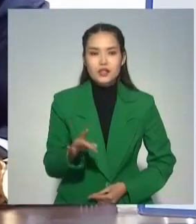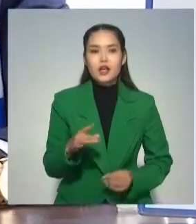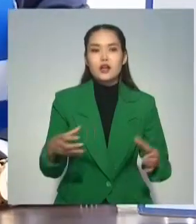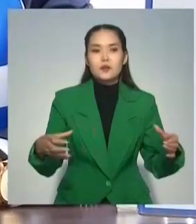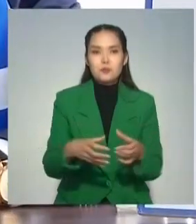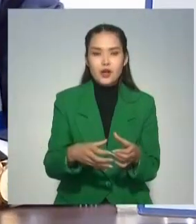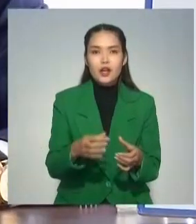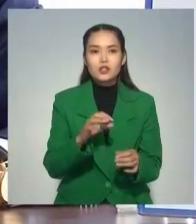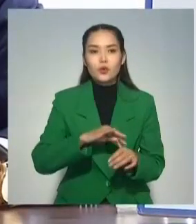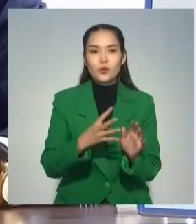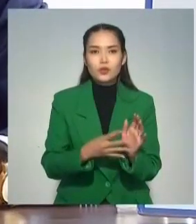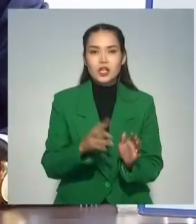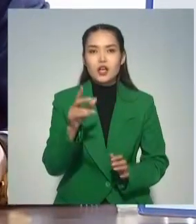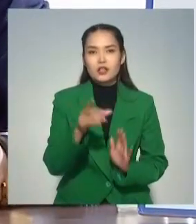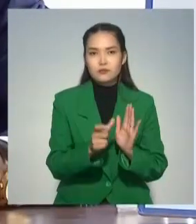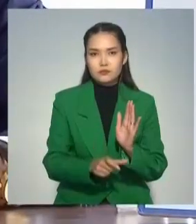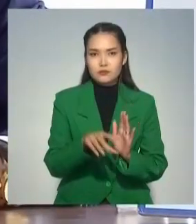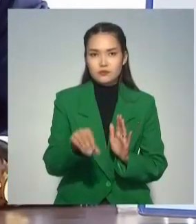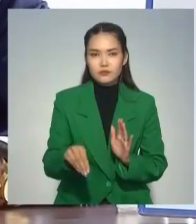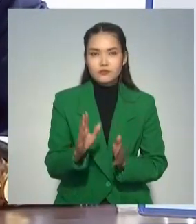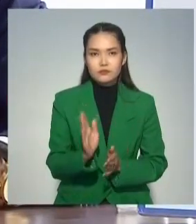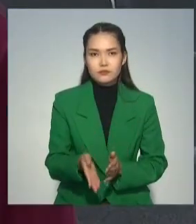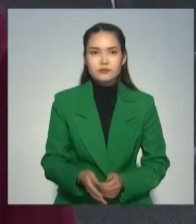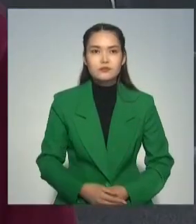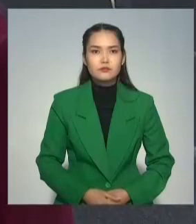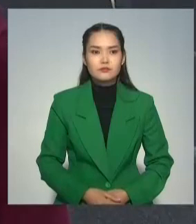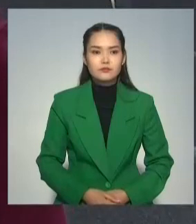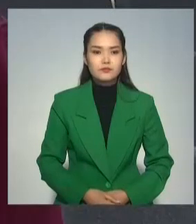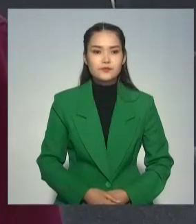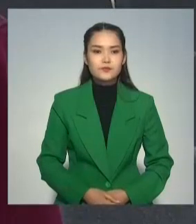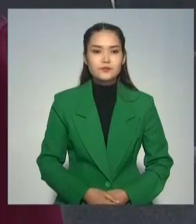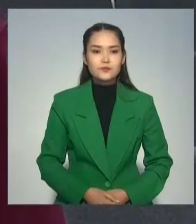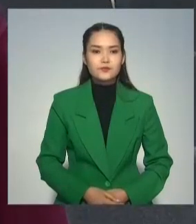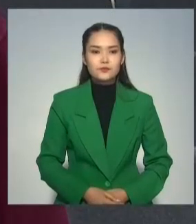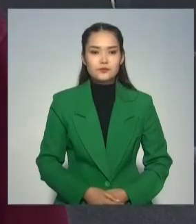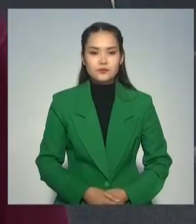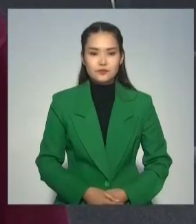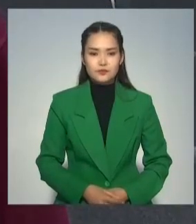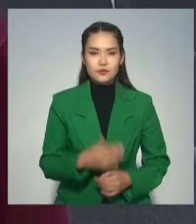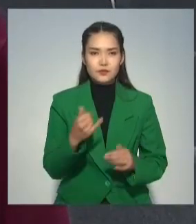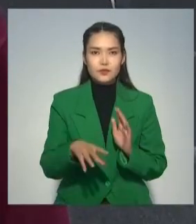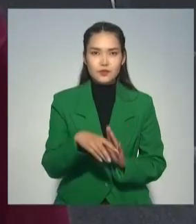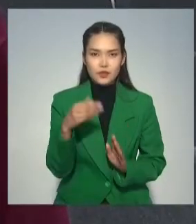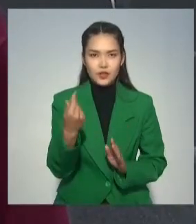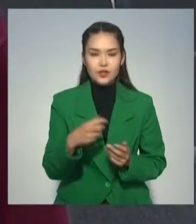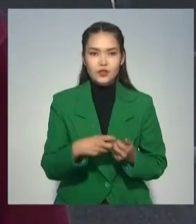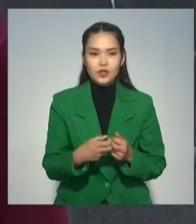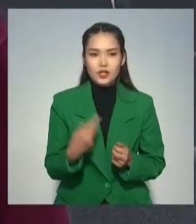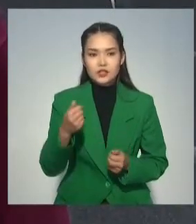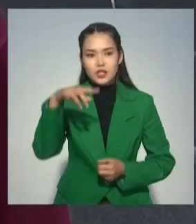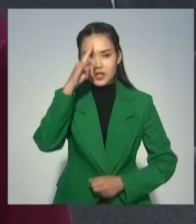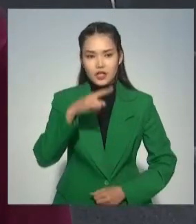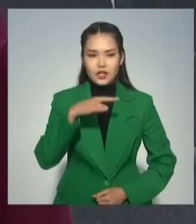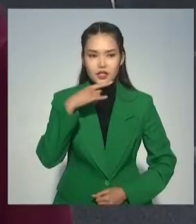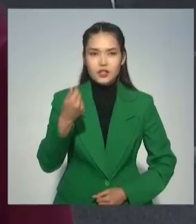мәжіліске 19 кандидат ұсынылып отыр. Кандидаттар шығу керек, келешегіміз үшін, Қазақстанның келешегі